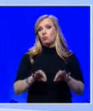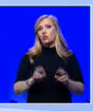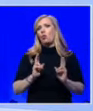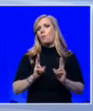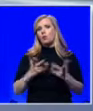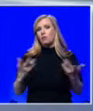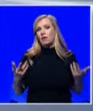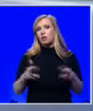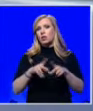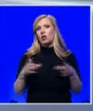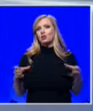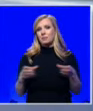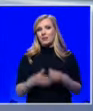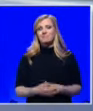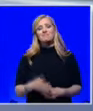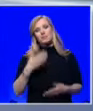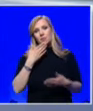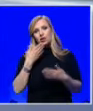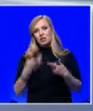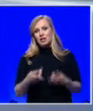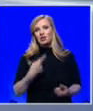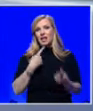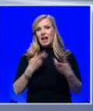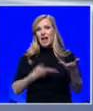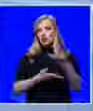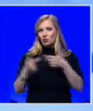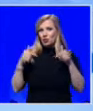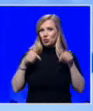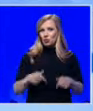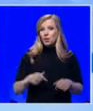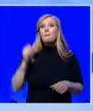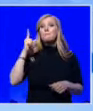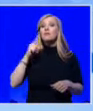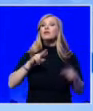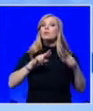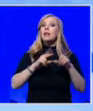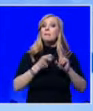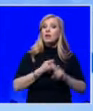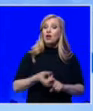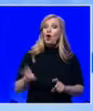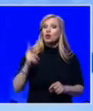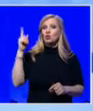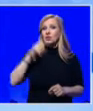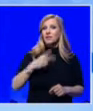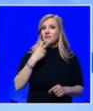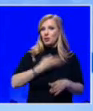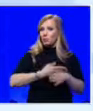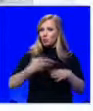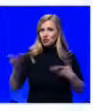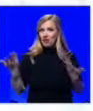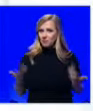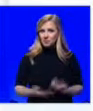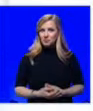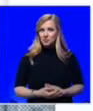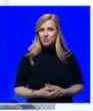слънцето в България. Добре, благодаря ви за този разговор в нашия ефир. Професор Пламен Киров, още от деня. Ето как продължаваме.